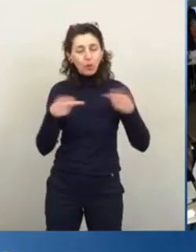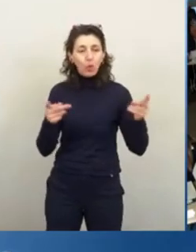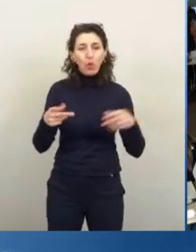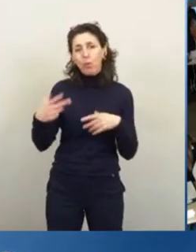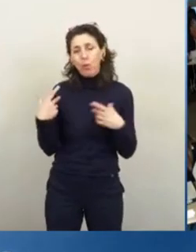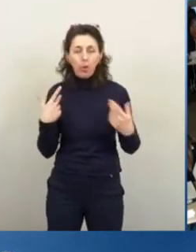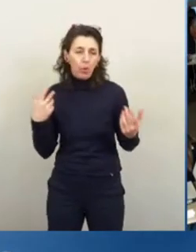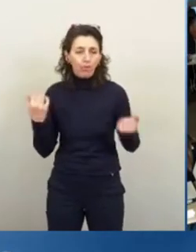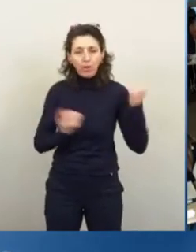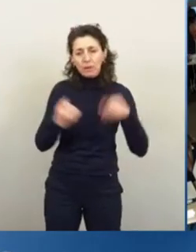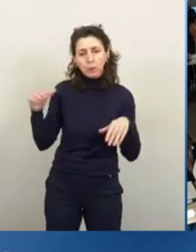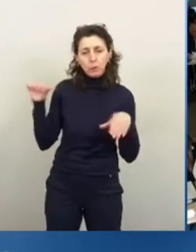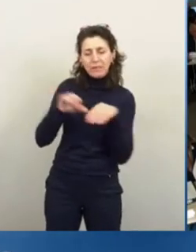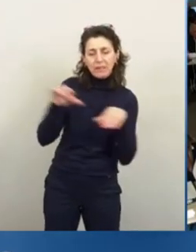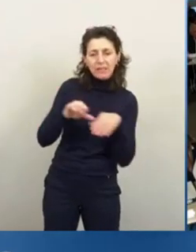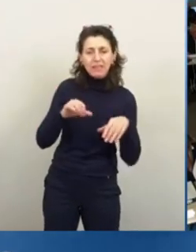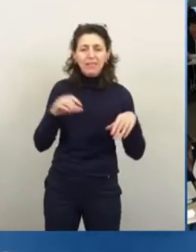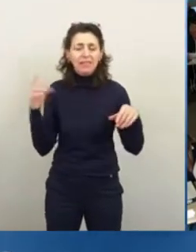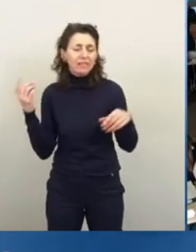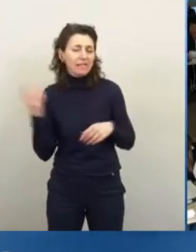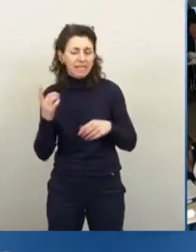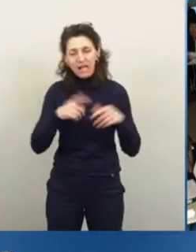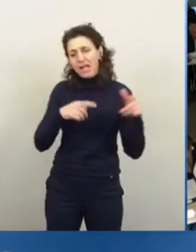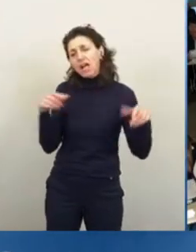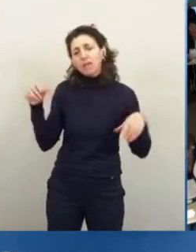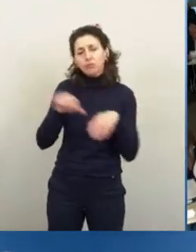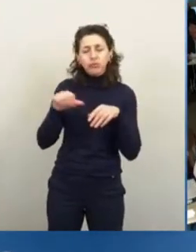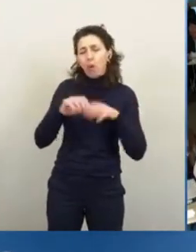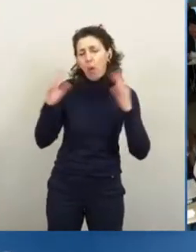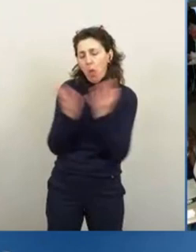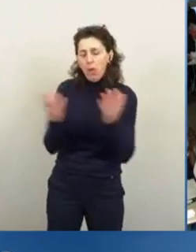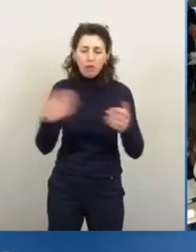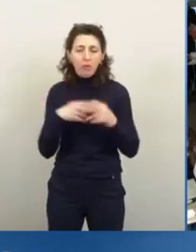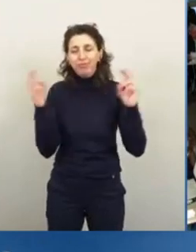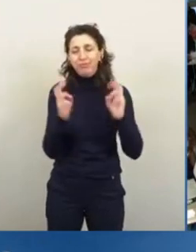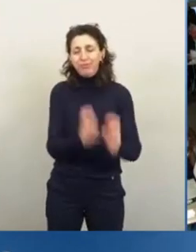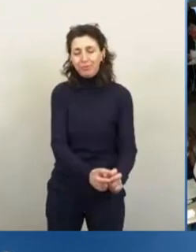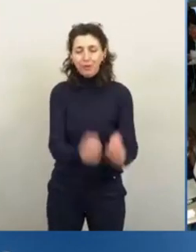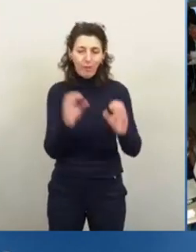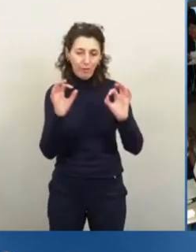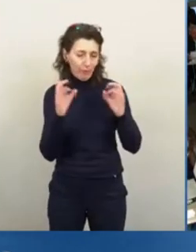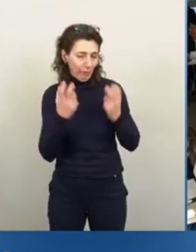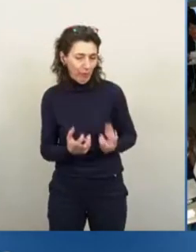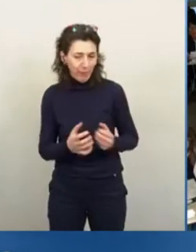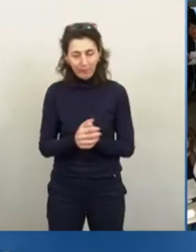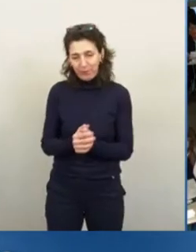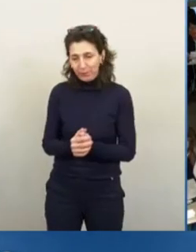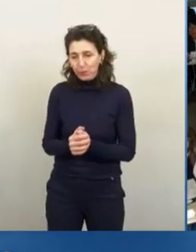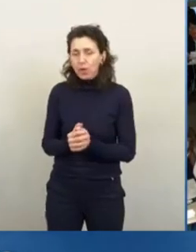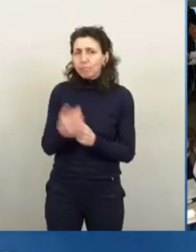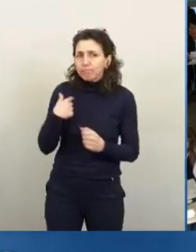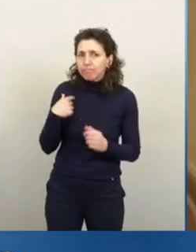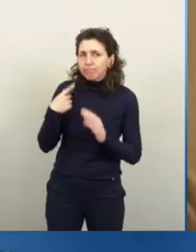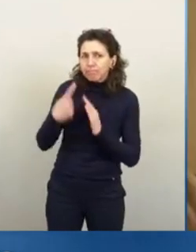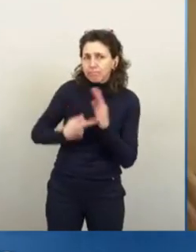des voitures en général de la ZFE je voulais revenir quand même alors en décembre vous nous aviez